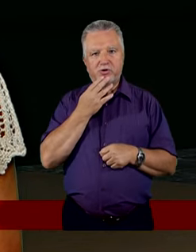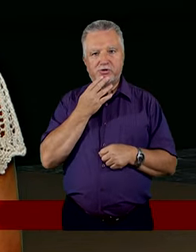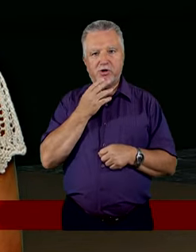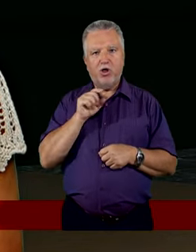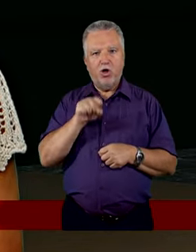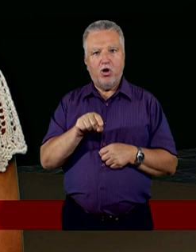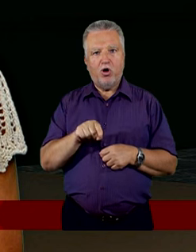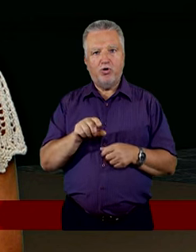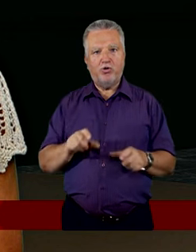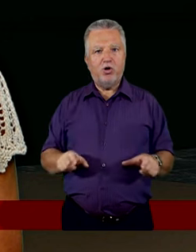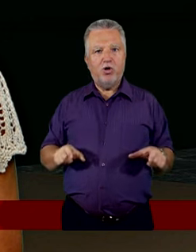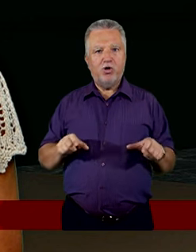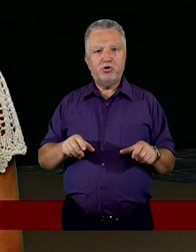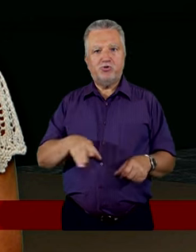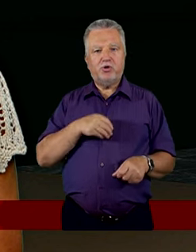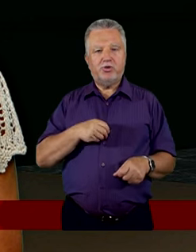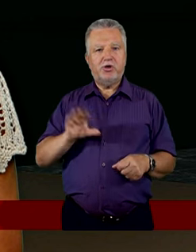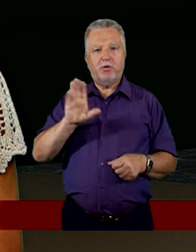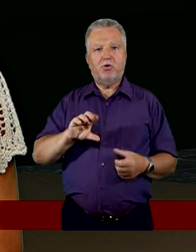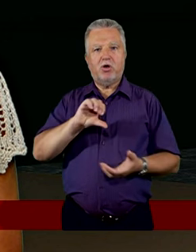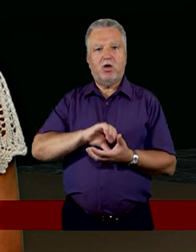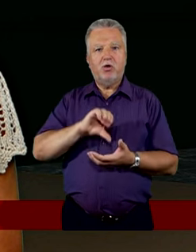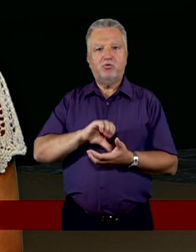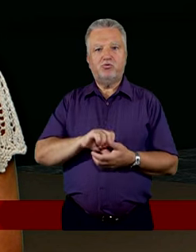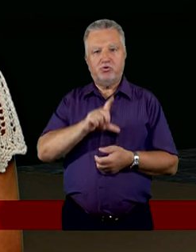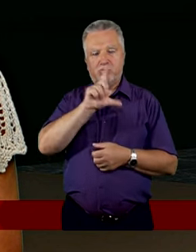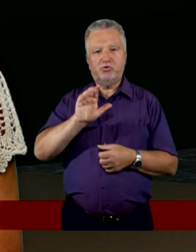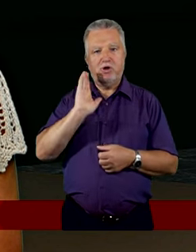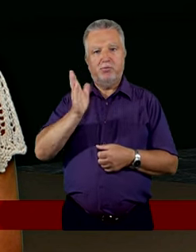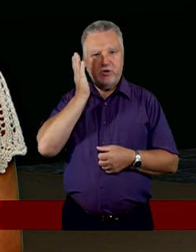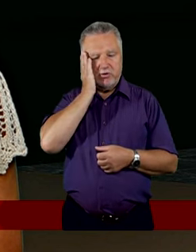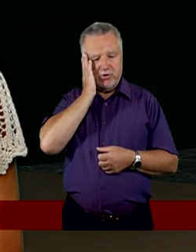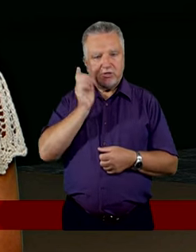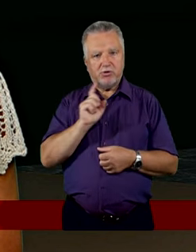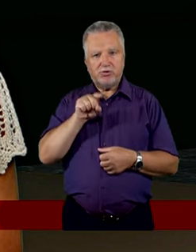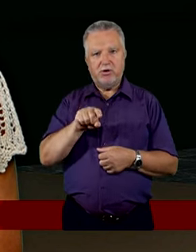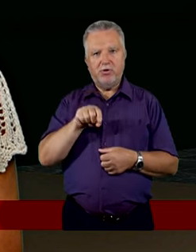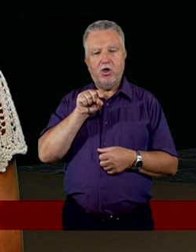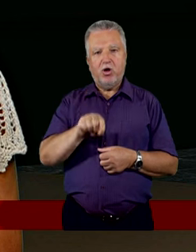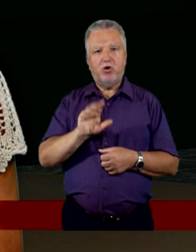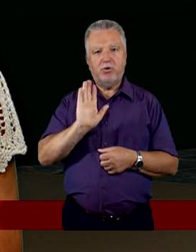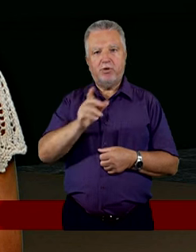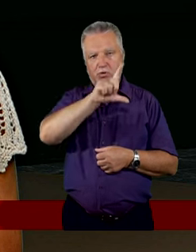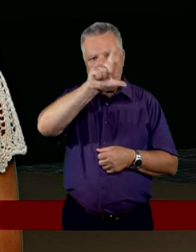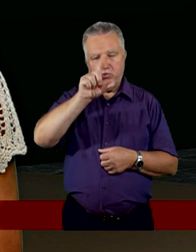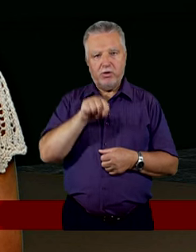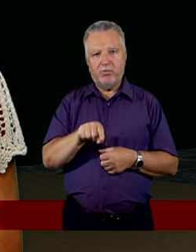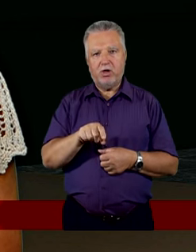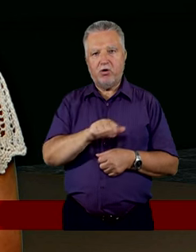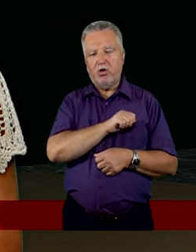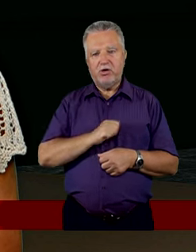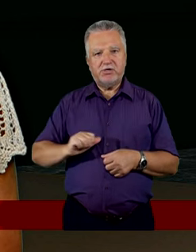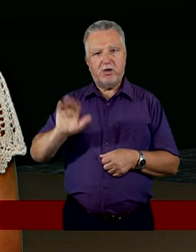mówiący: oto przybyte Boga między ludźmi i będzie mieszkał z nimi, a oni będą ludem